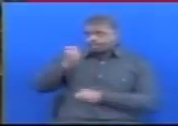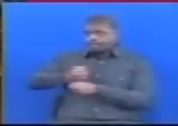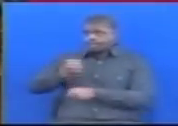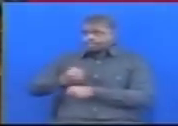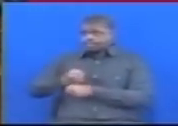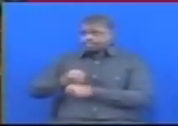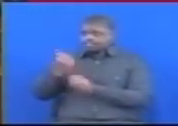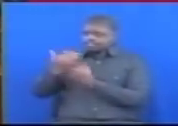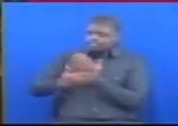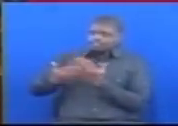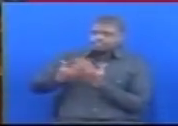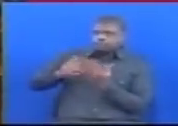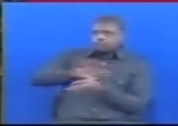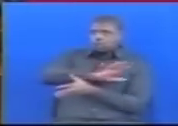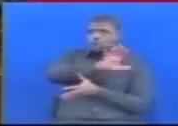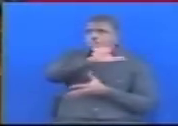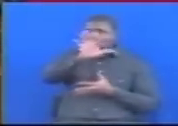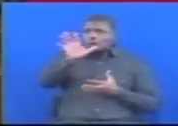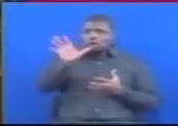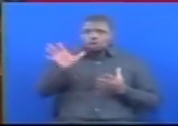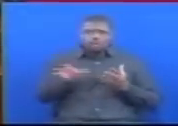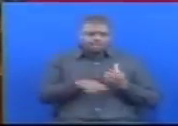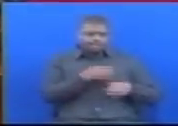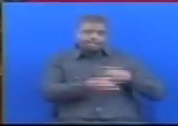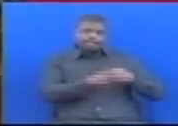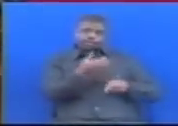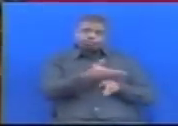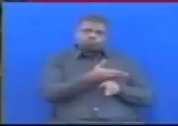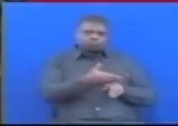nzima maeneo mbalimbali ya ujenzi wa nyumba za askari polisi.